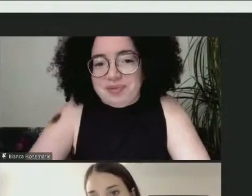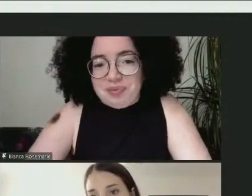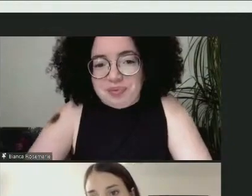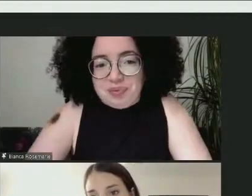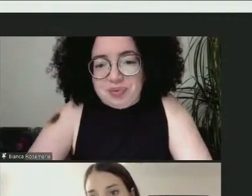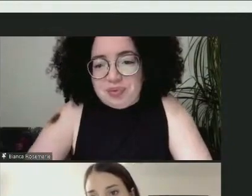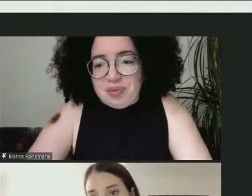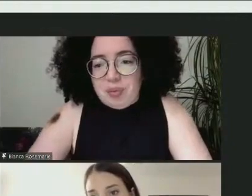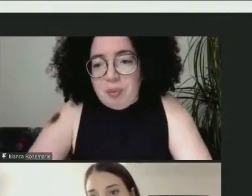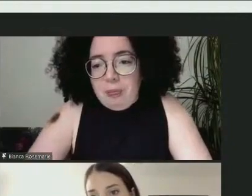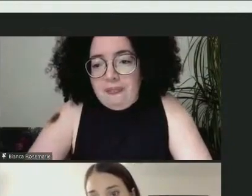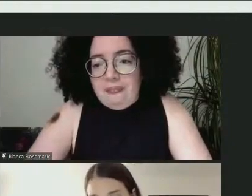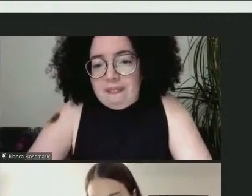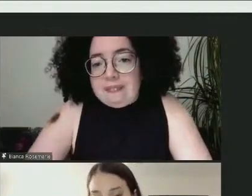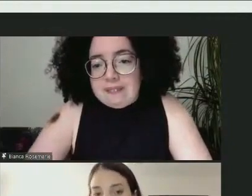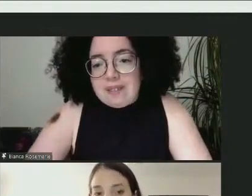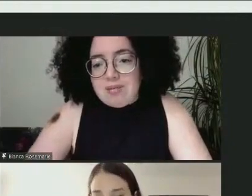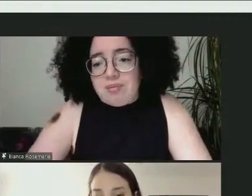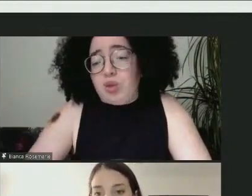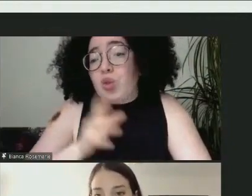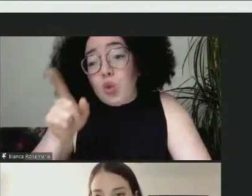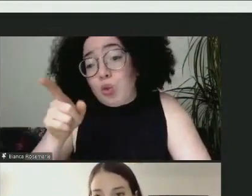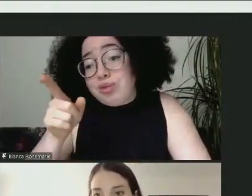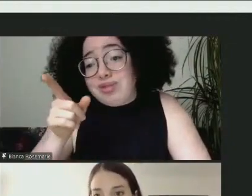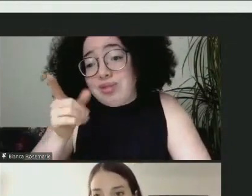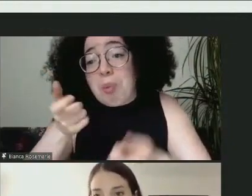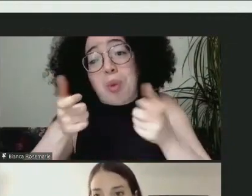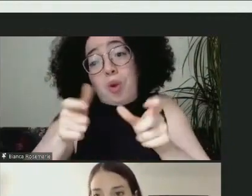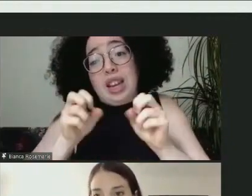auch auf seine eigene Energie schauen.